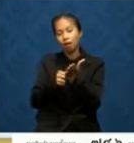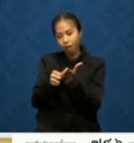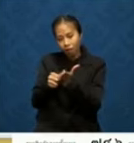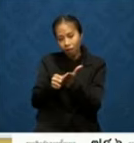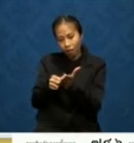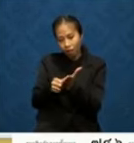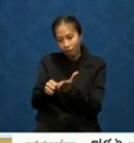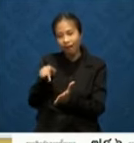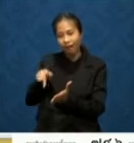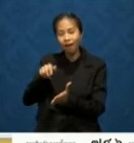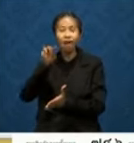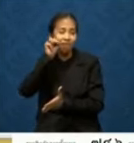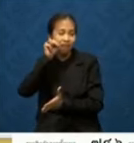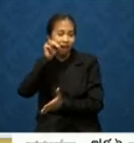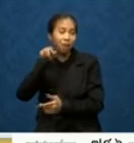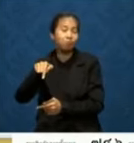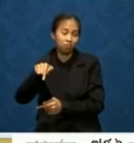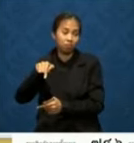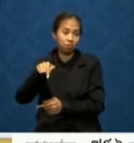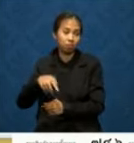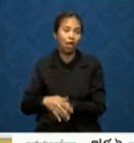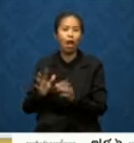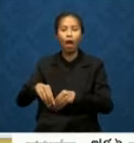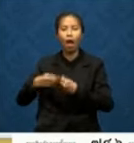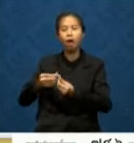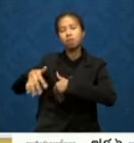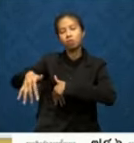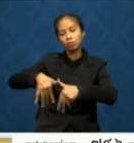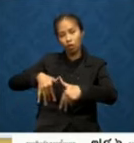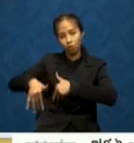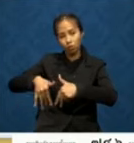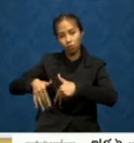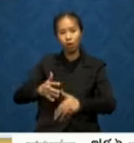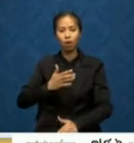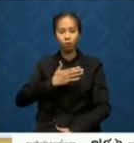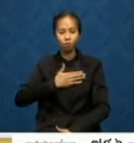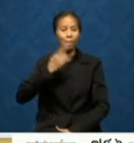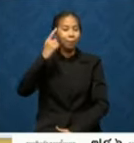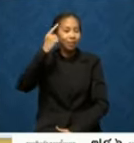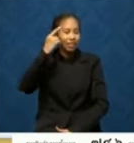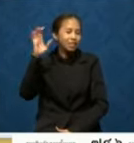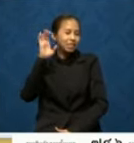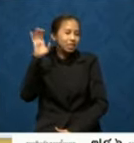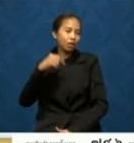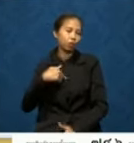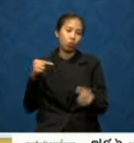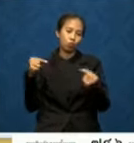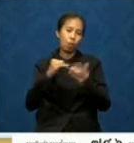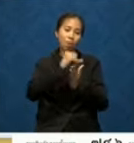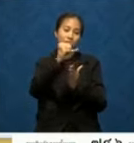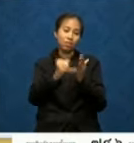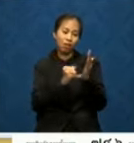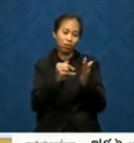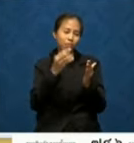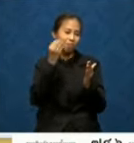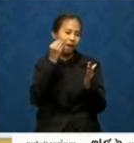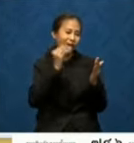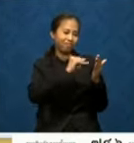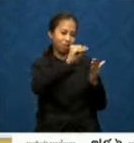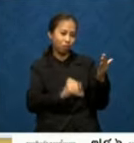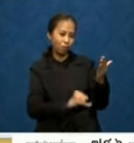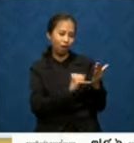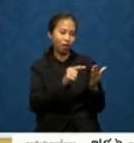น้ำอุปโภคบริโภคในชนบทให้กับประชาชนผมเชื่อว่าประชาชนที่อยู่ในชนบทเนี่ยจะได้ไม่